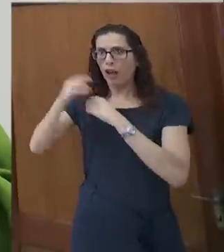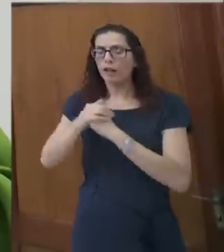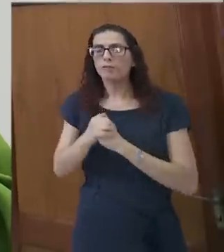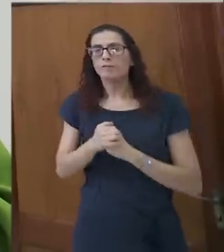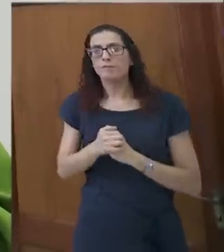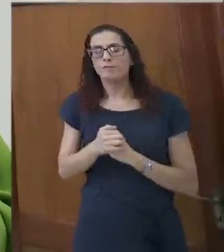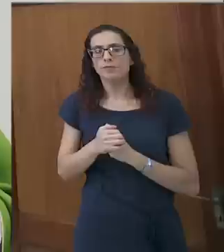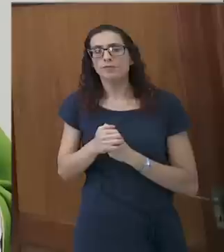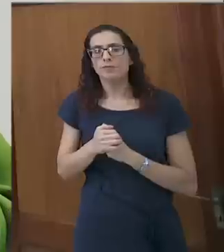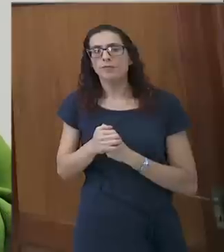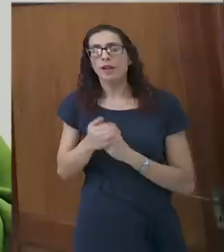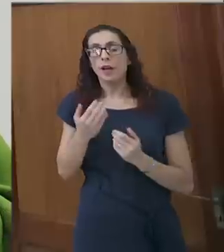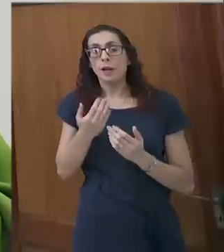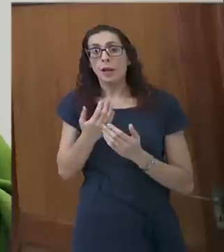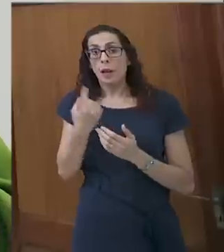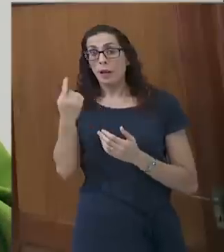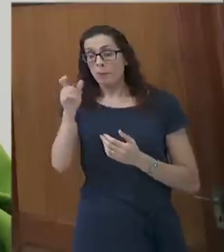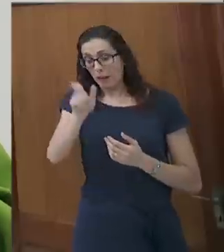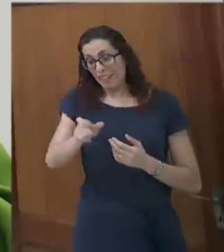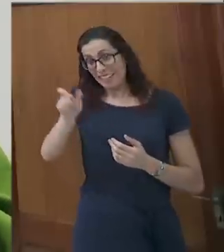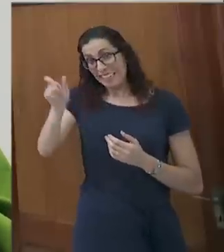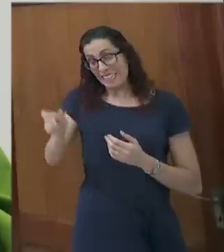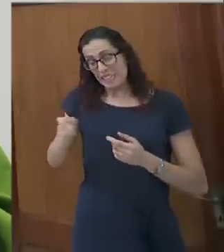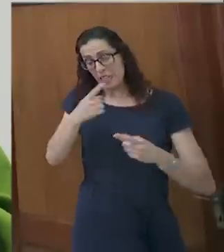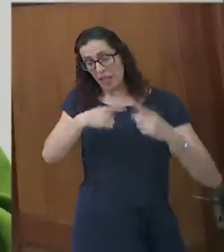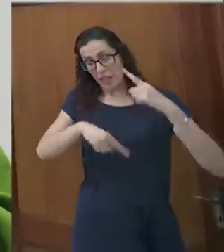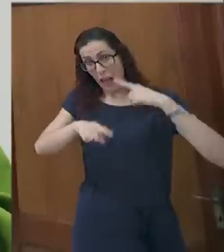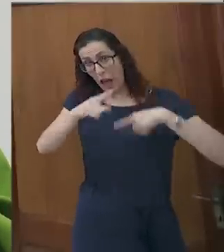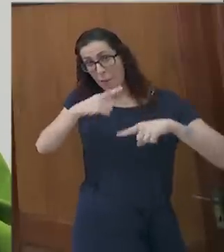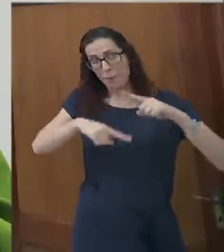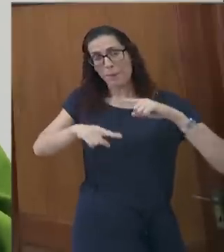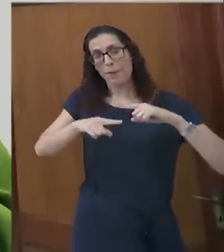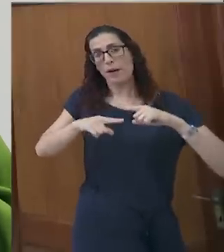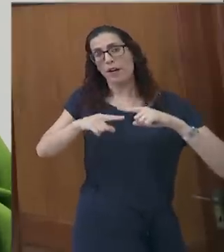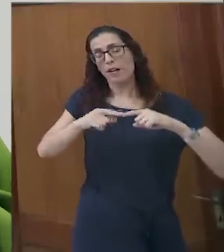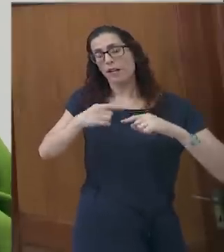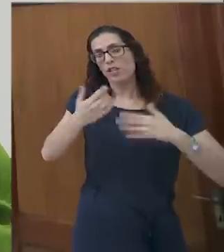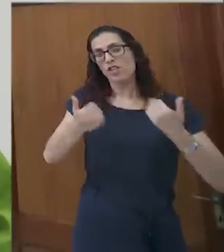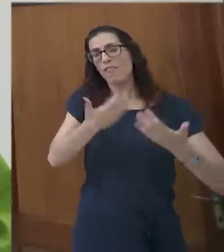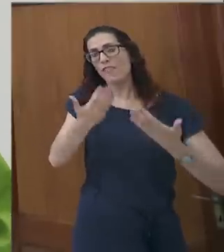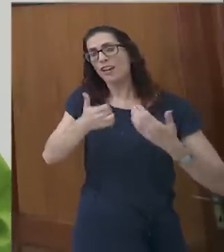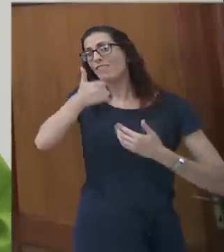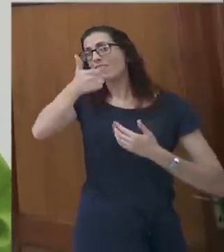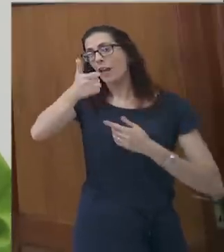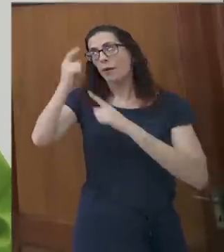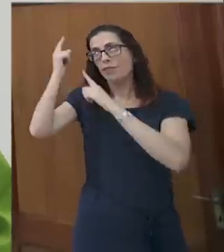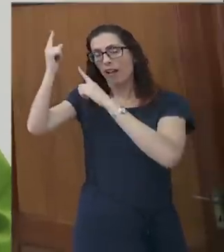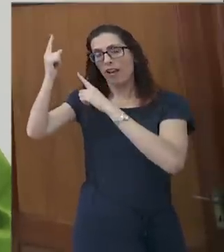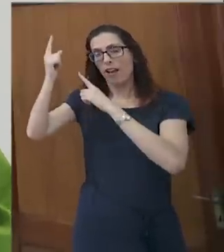li inħabbru il-bxara t-tajba b'ħafna imħabba,